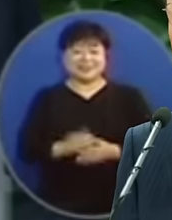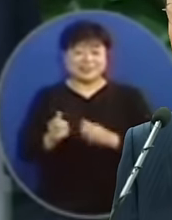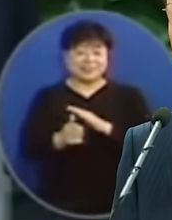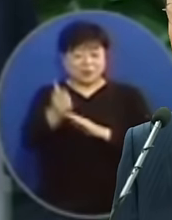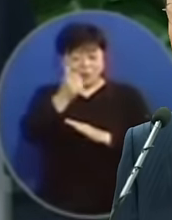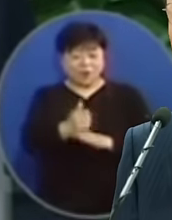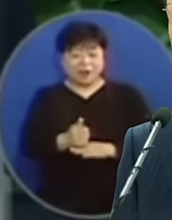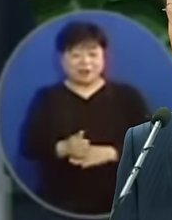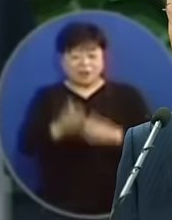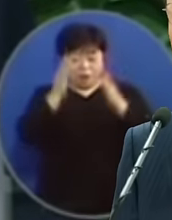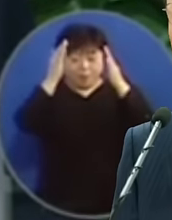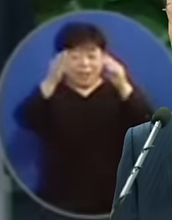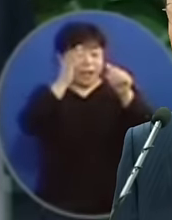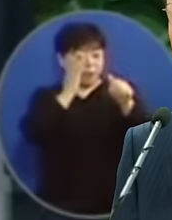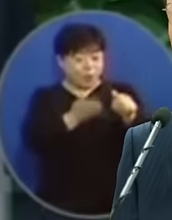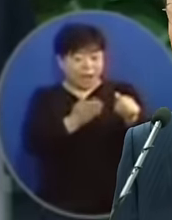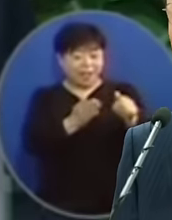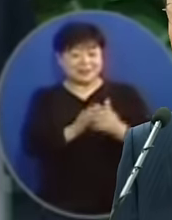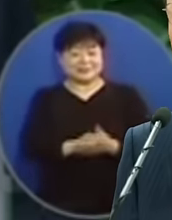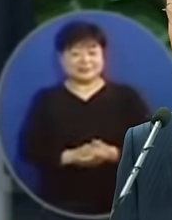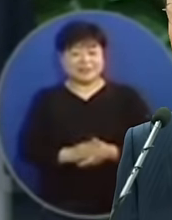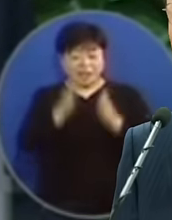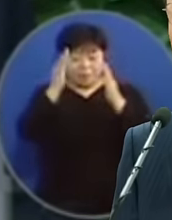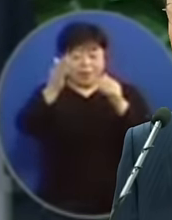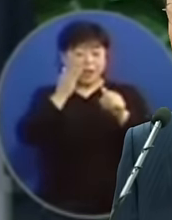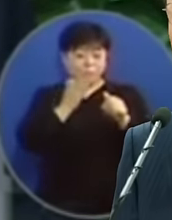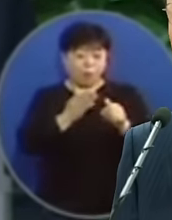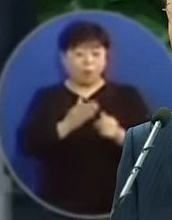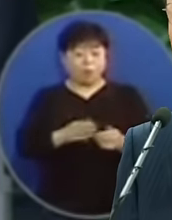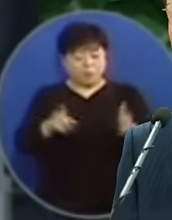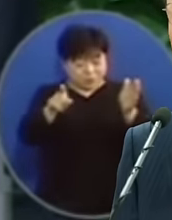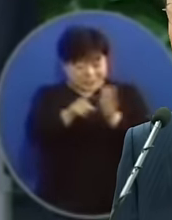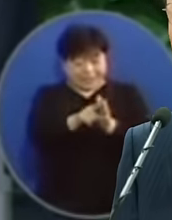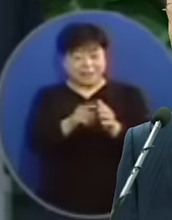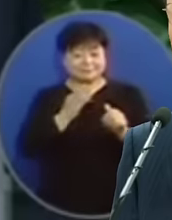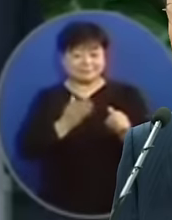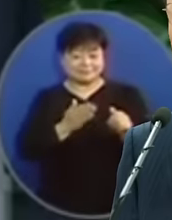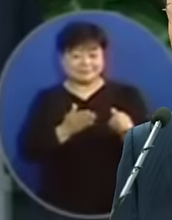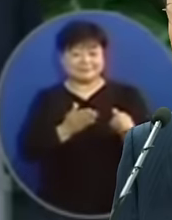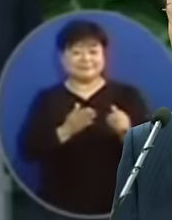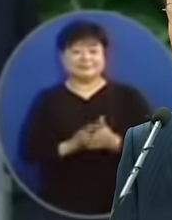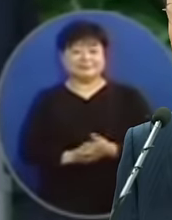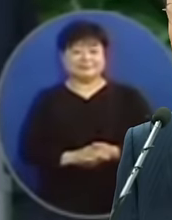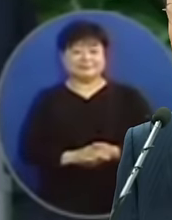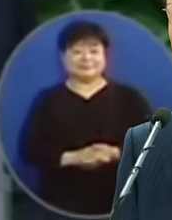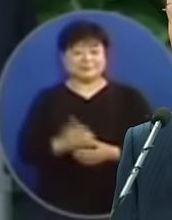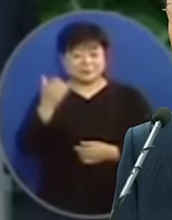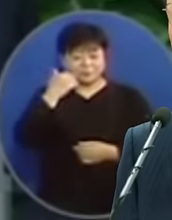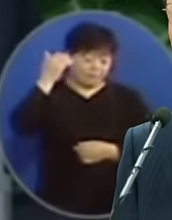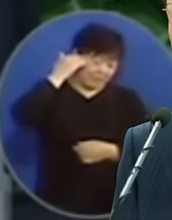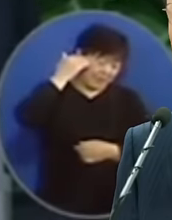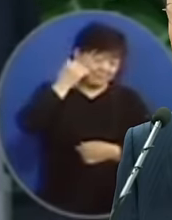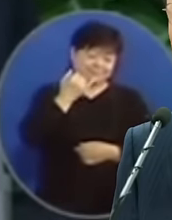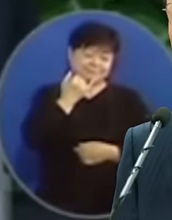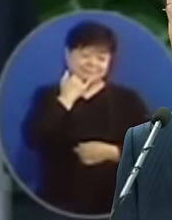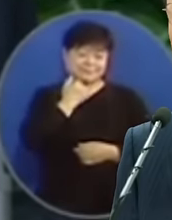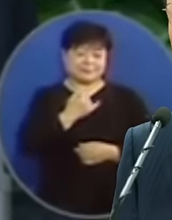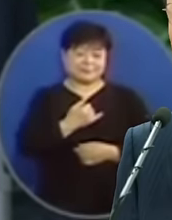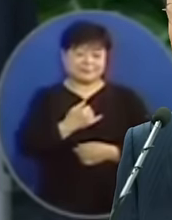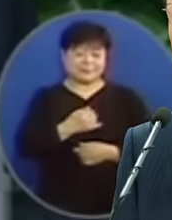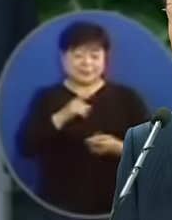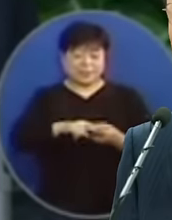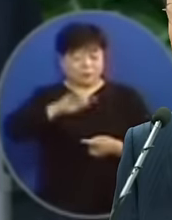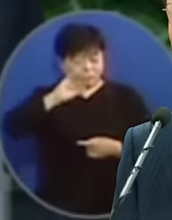성공할 것을 바라보라. 바라보고 난 다음에 믿어라. 누가 뭐라고 말해도 이대로 이루어진다고